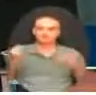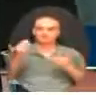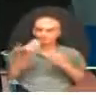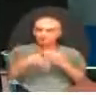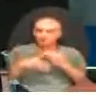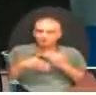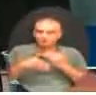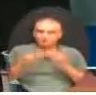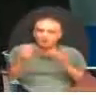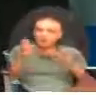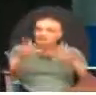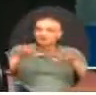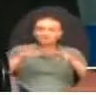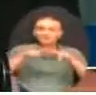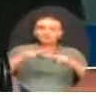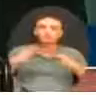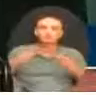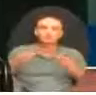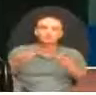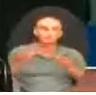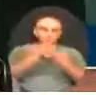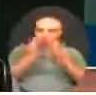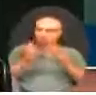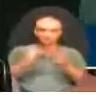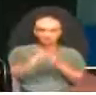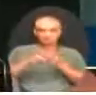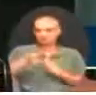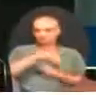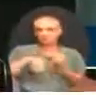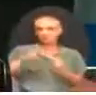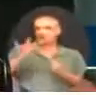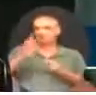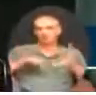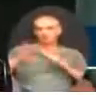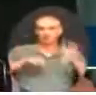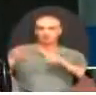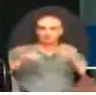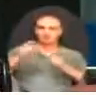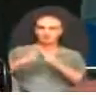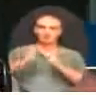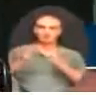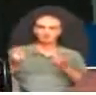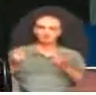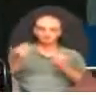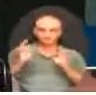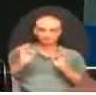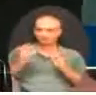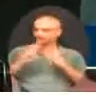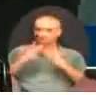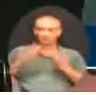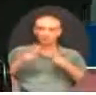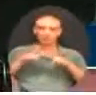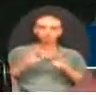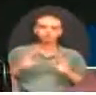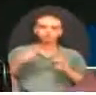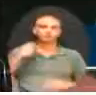ובסוף, 10,000 שנשארו למחירה, אז ברור שהספסרים יש להם יכולות יותר גבוהות להשתלט על כמויות גדולות. ובסוף באמת, לציבור הרחב לא